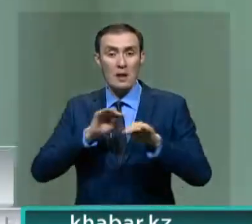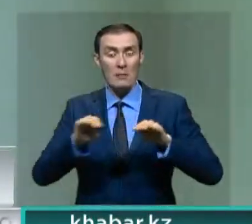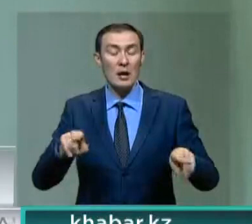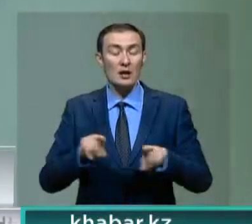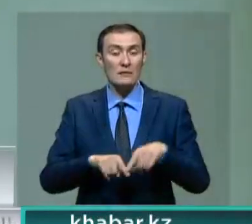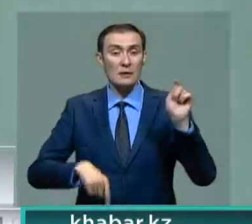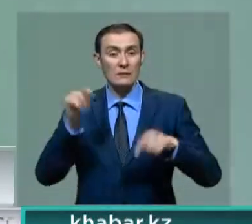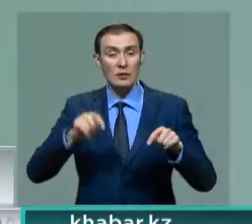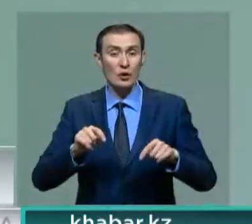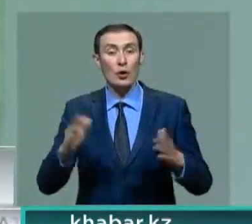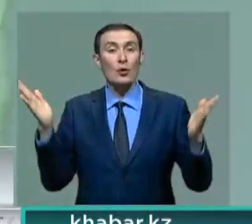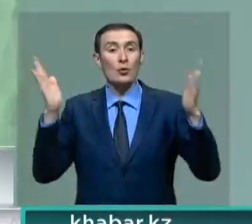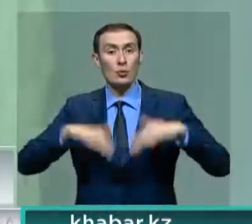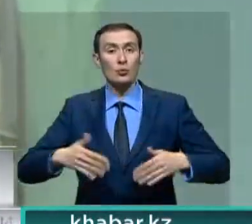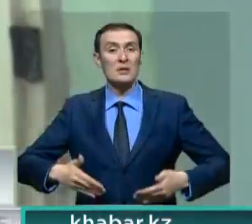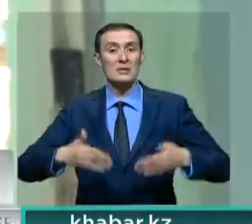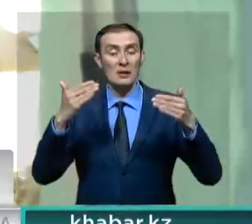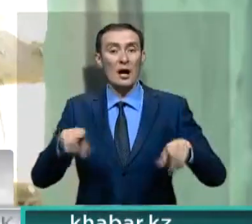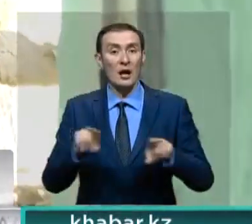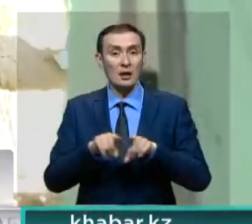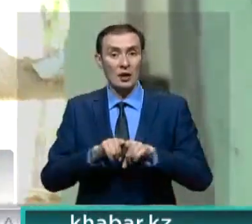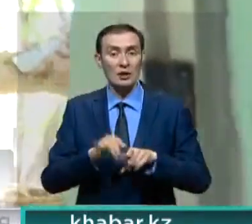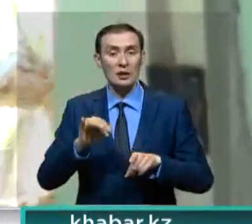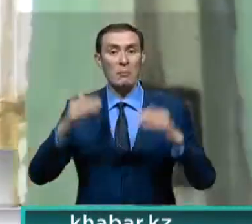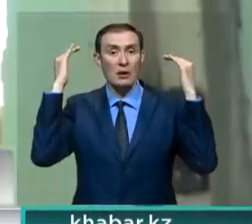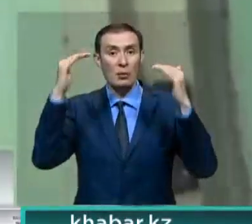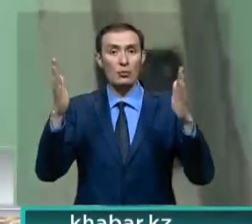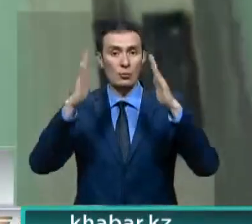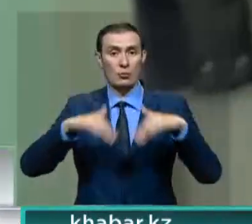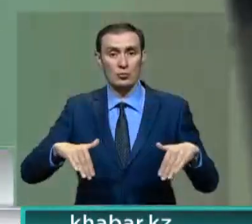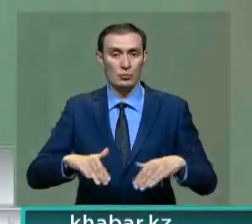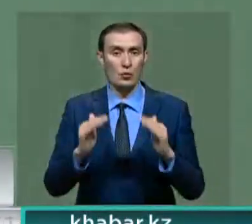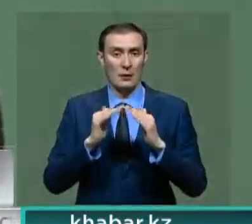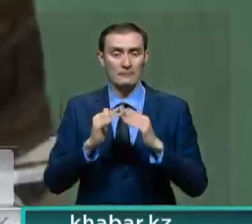продолжительного дождя рухнули и стены, а следом за ними и потолок.